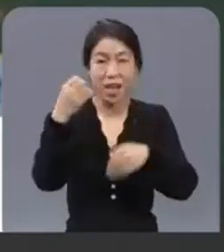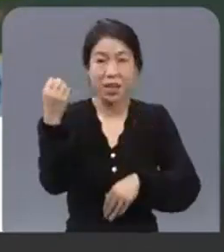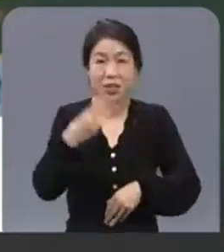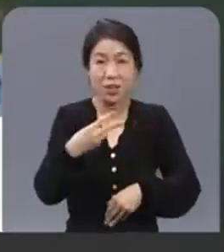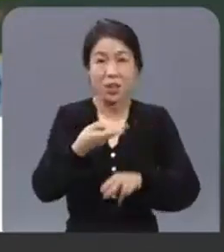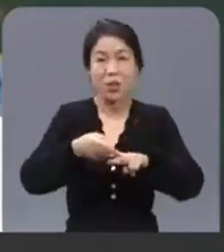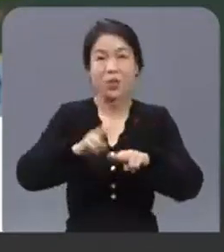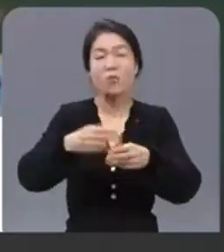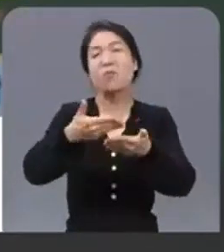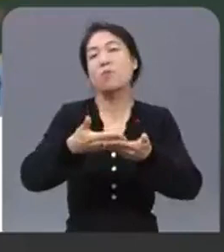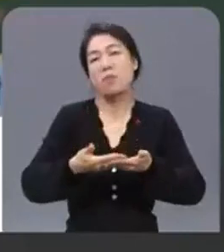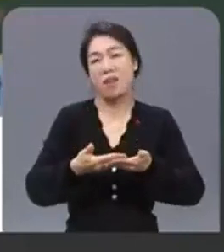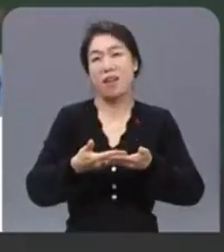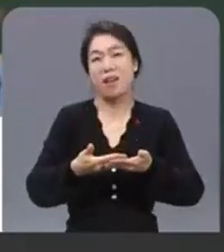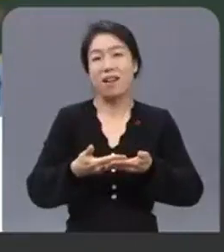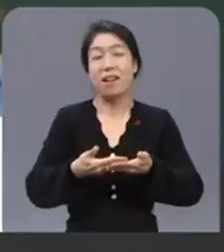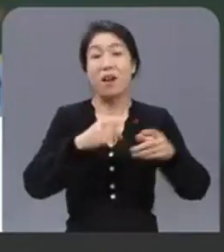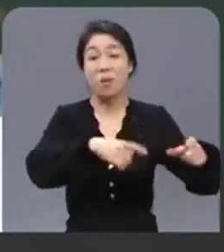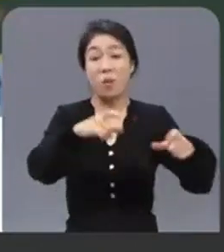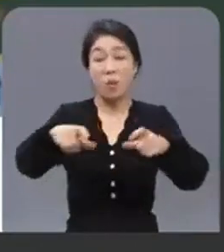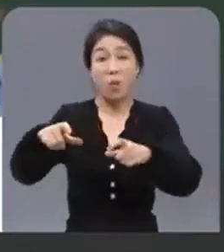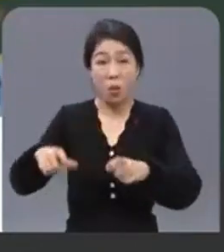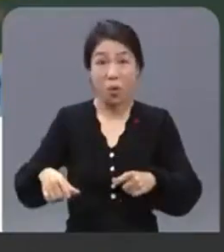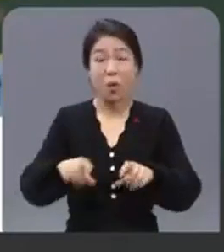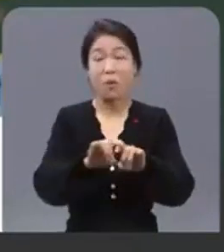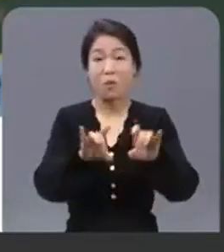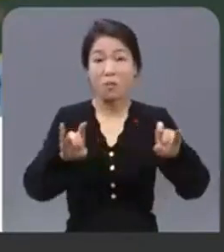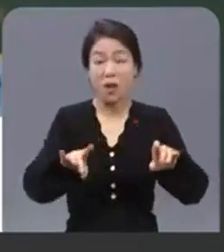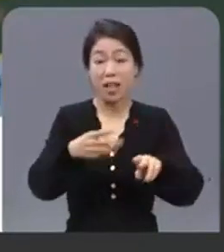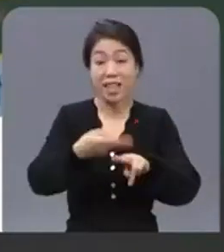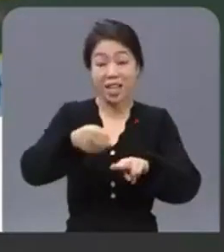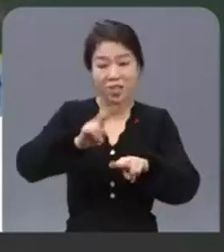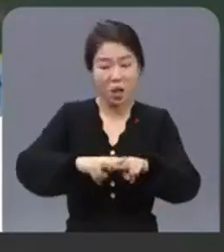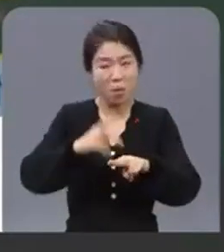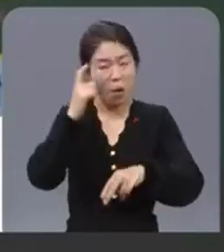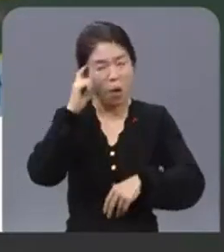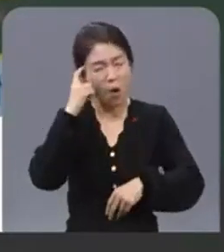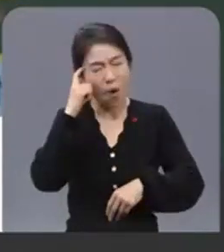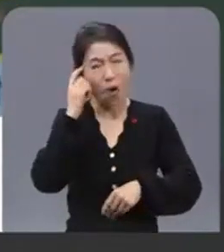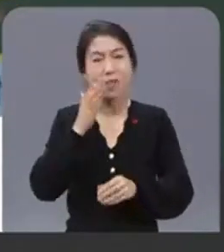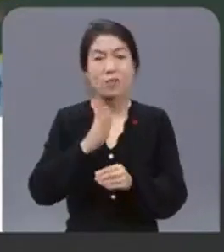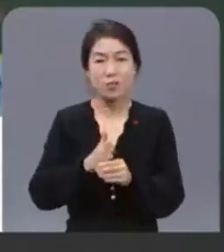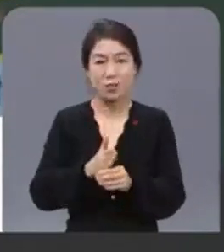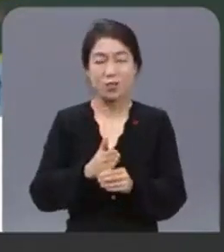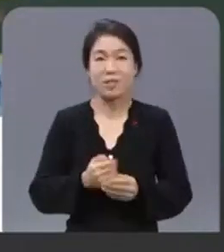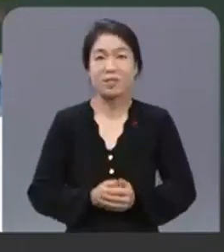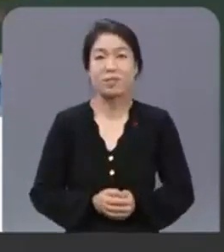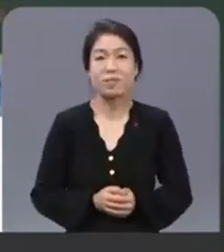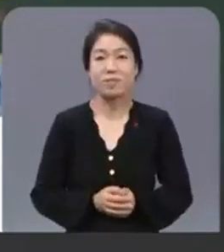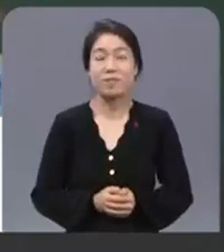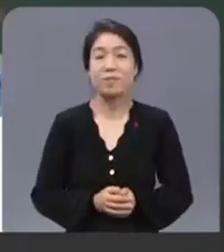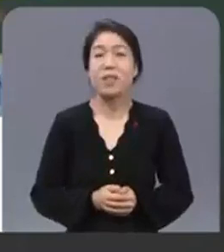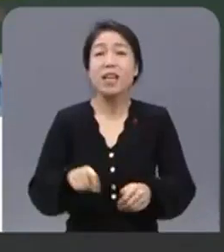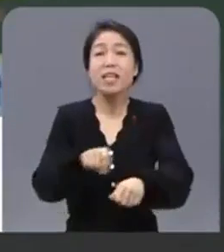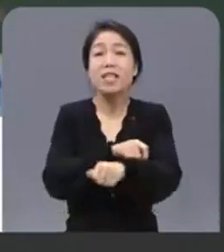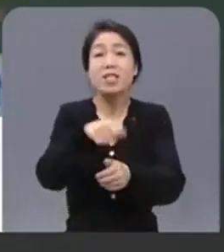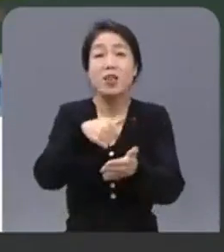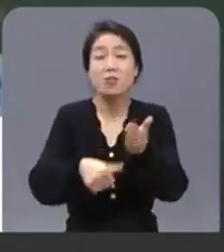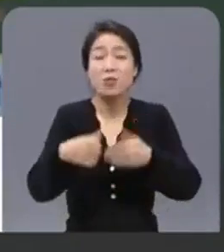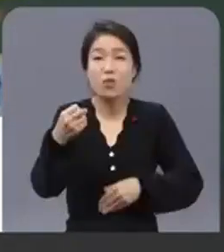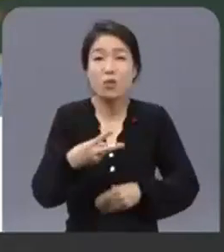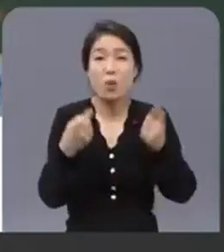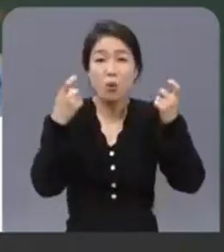답례품을 받게 되는데요 각 자치단체마다이 답례품 선정의 상당히 신경을 쓰고 있습니다 주요 특산물뿐만